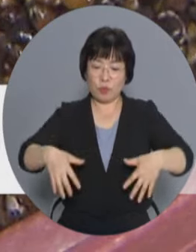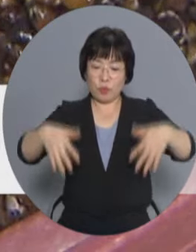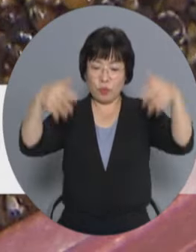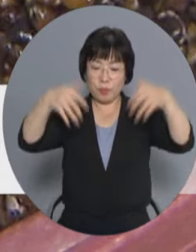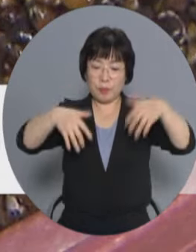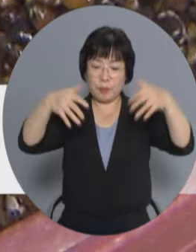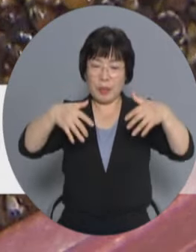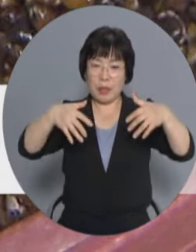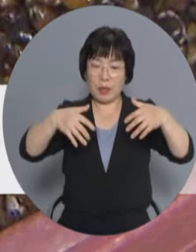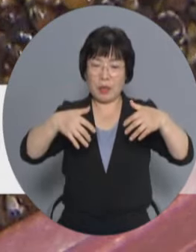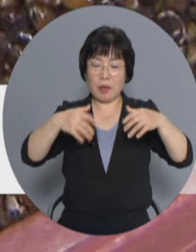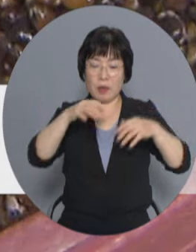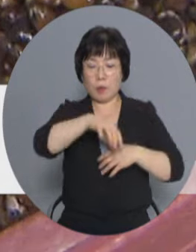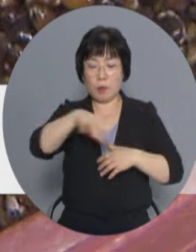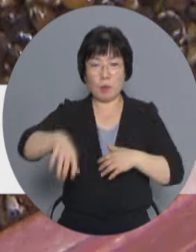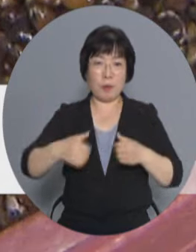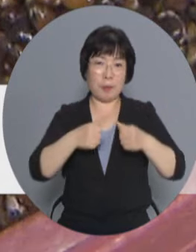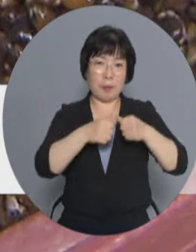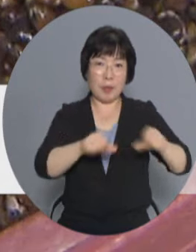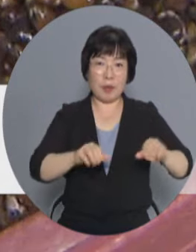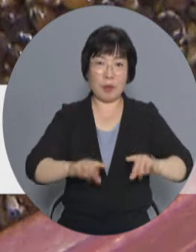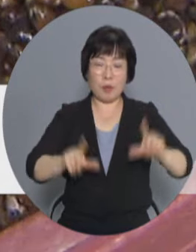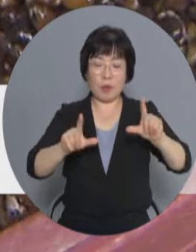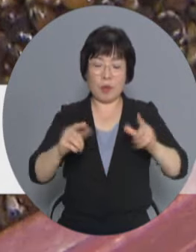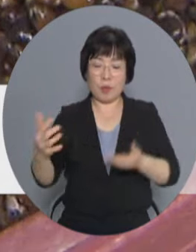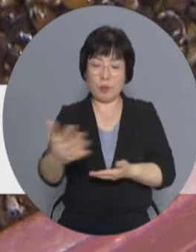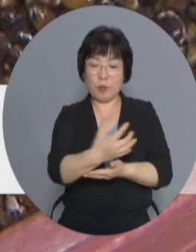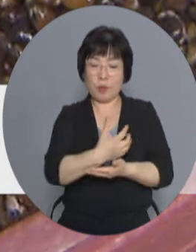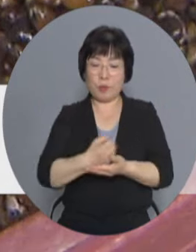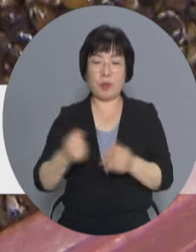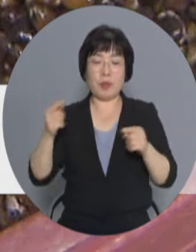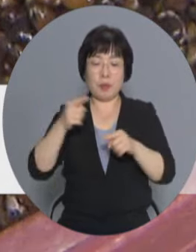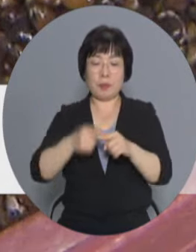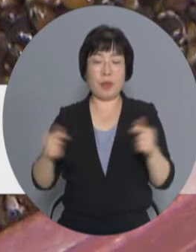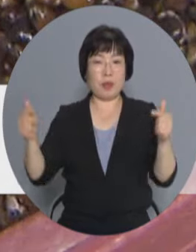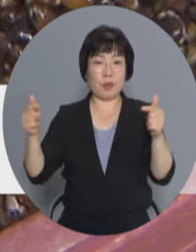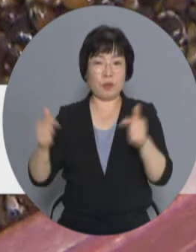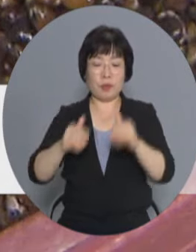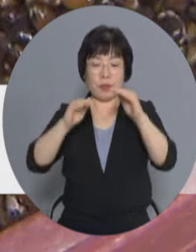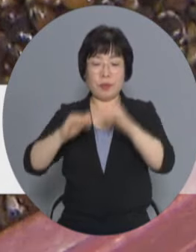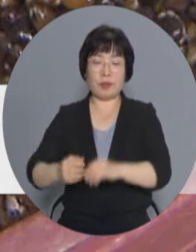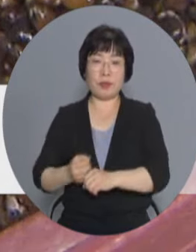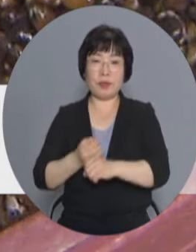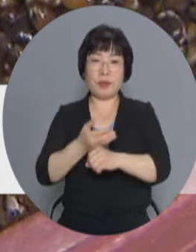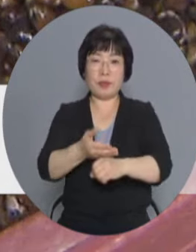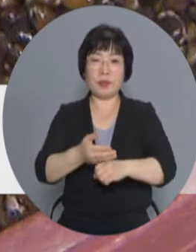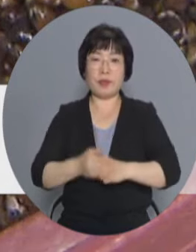재첩 서식지가 파괴되면서 올해도 채취량이 눈에 띄게 줄었습니다. 김단비 기자입니다.